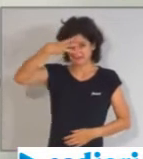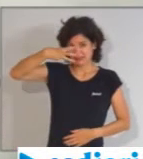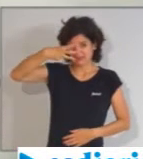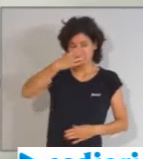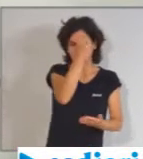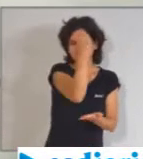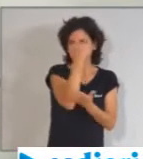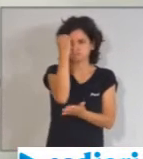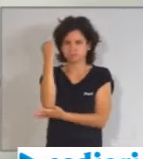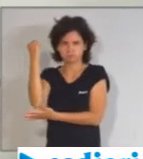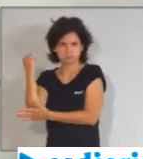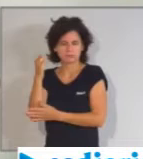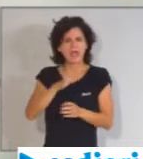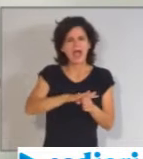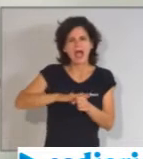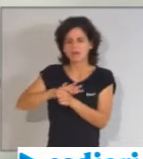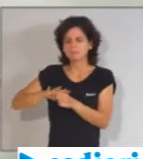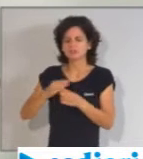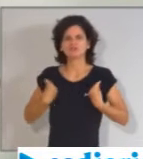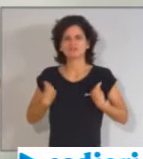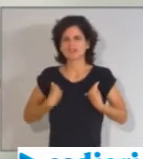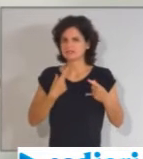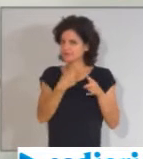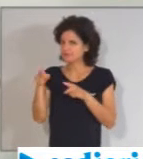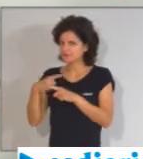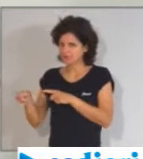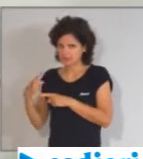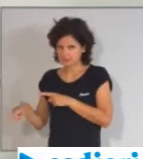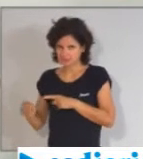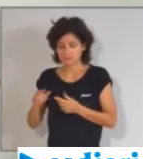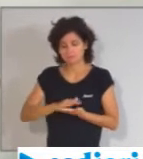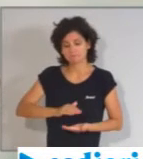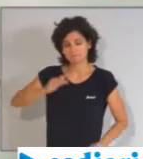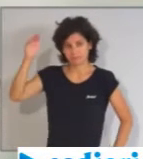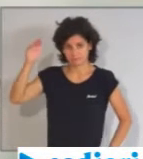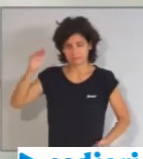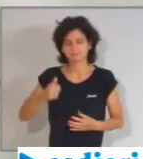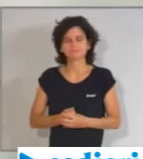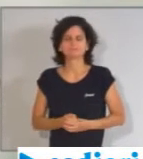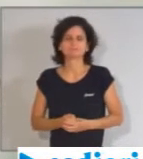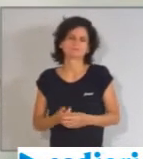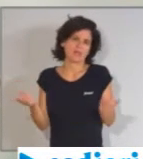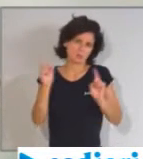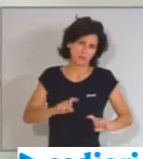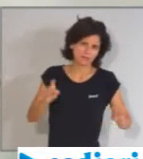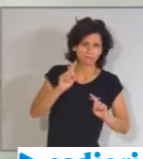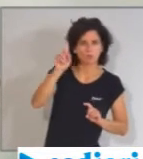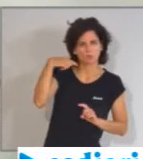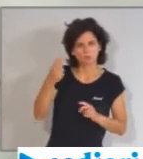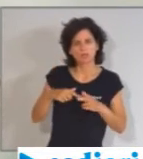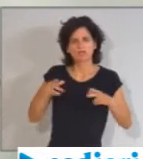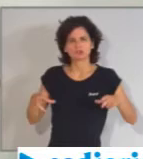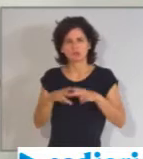diversos àmbits vitals, aquells en els que desenvolupem la nostra vida al llarg del temps, com són l'àmbit educatiu i cultural,